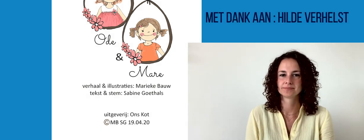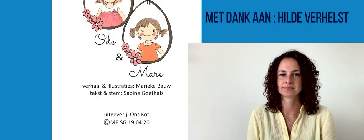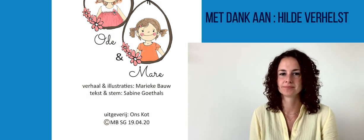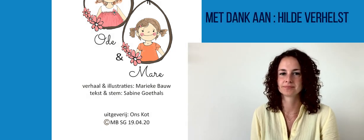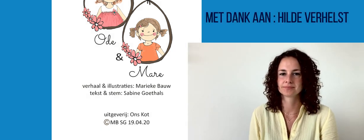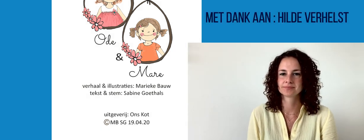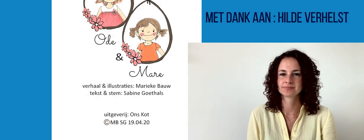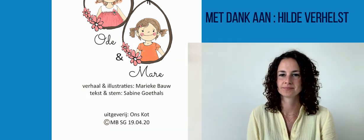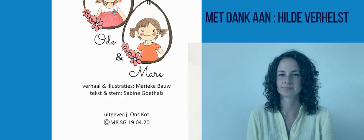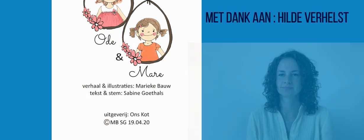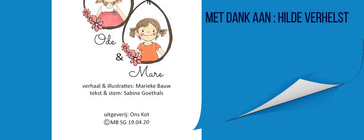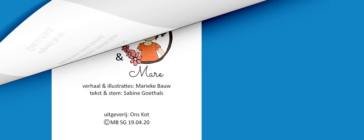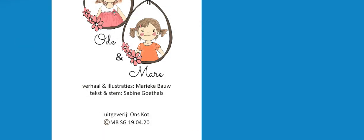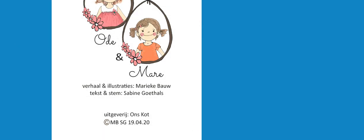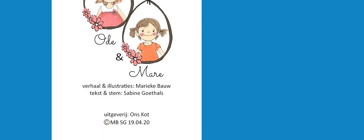gebarentaal